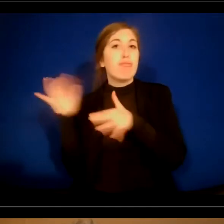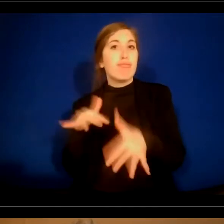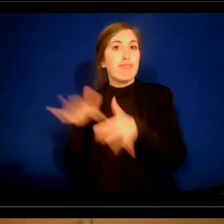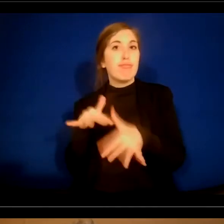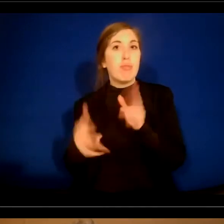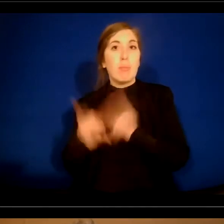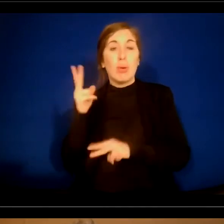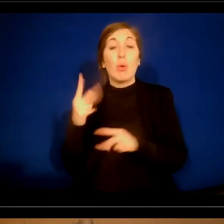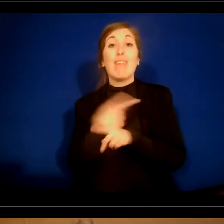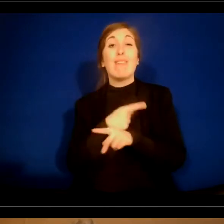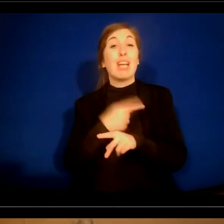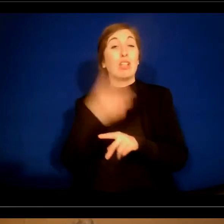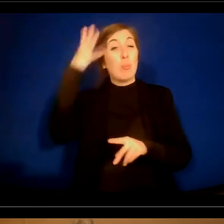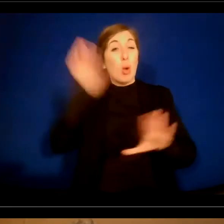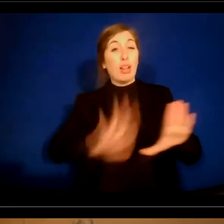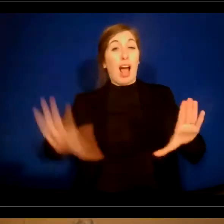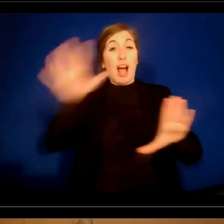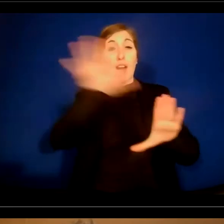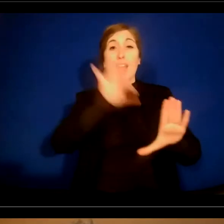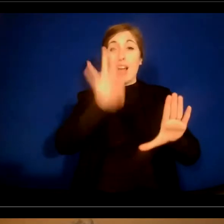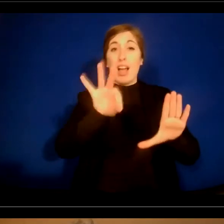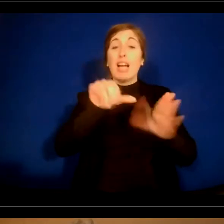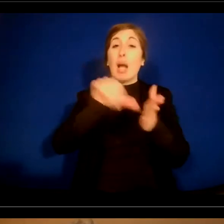centro non ancora. Però